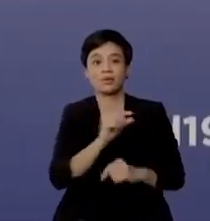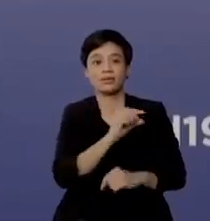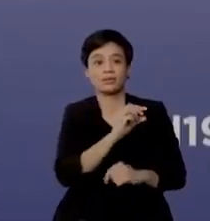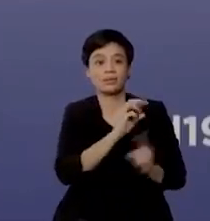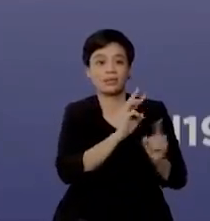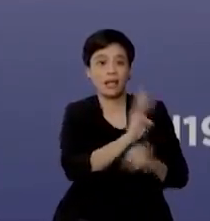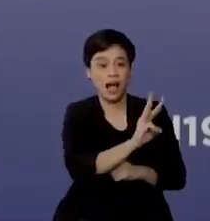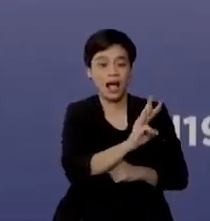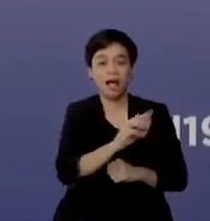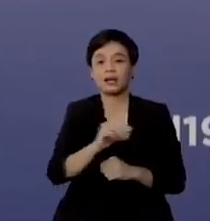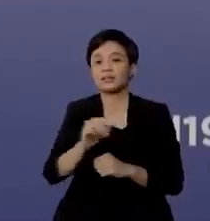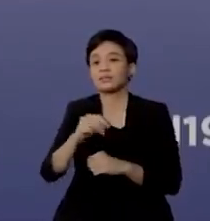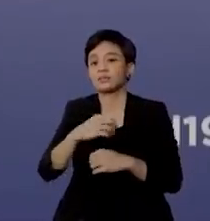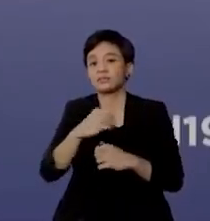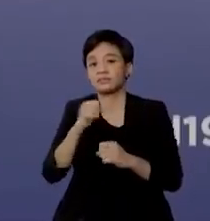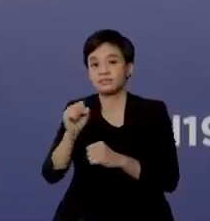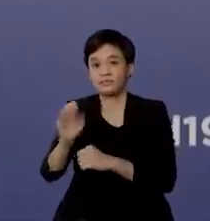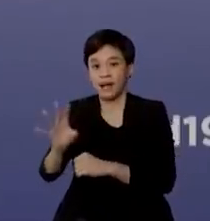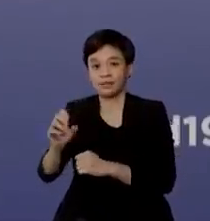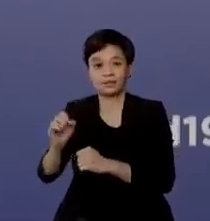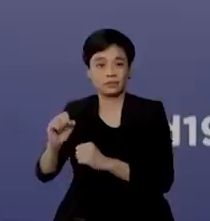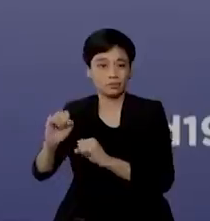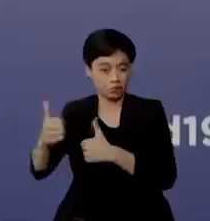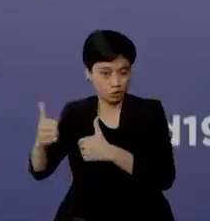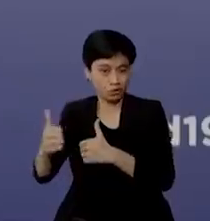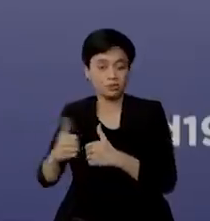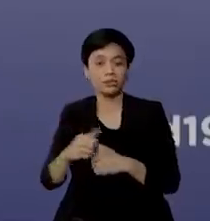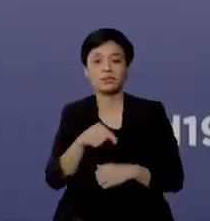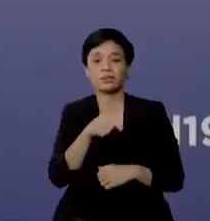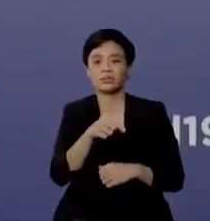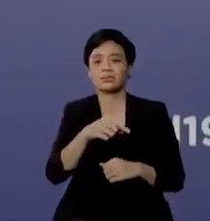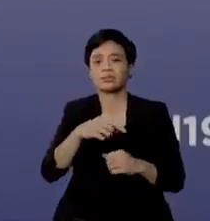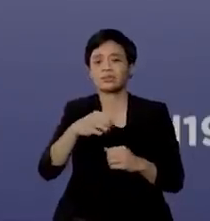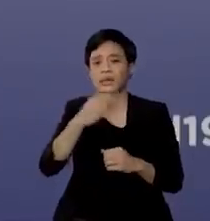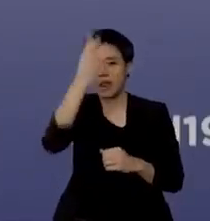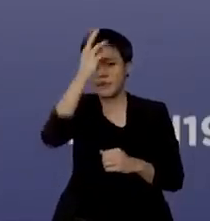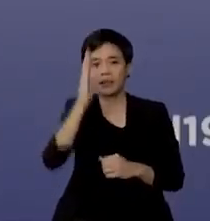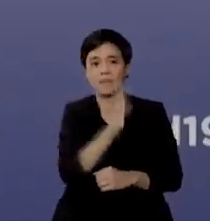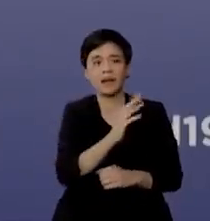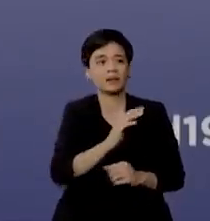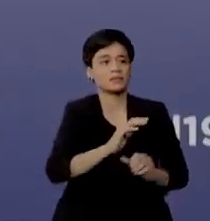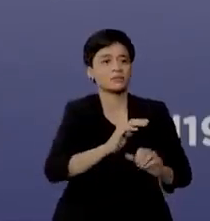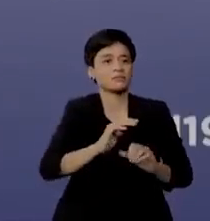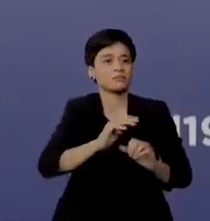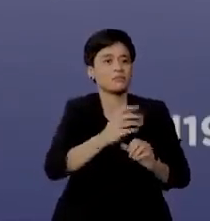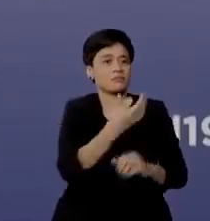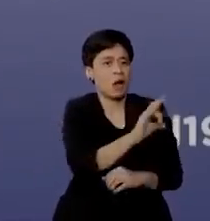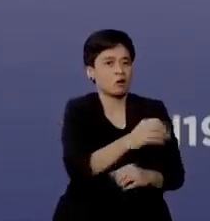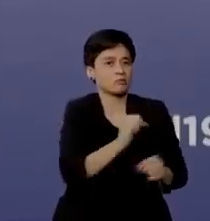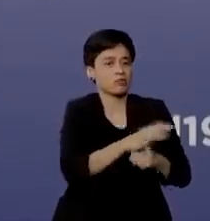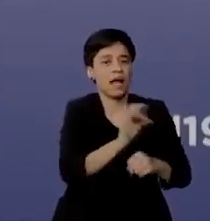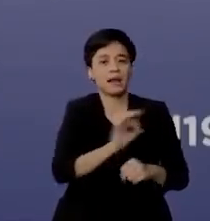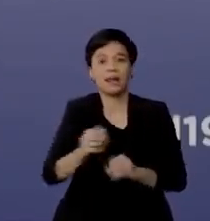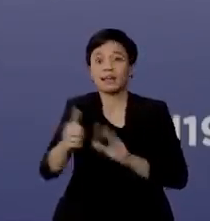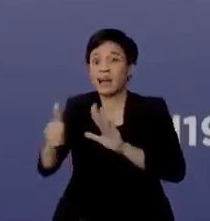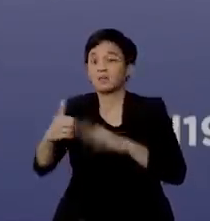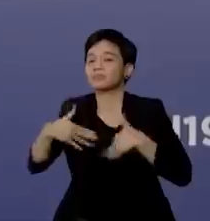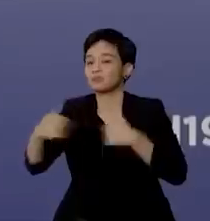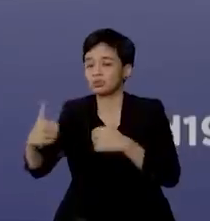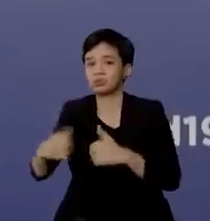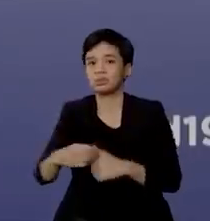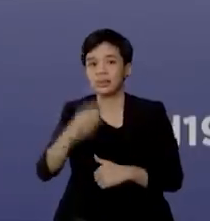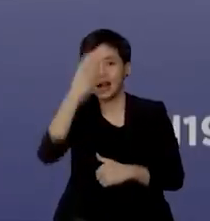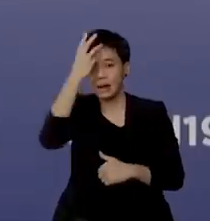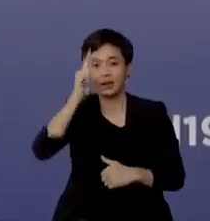4 sembuh kemudian Kalimantan Barat tidak ada kasus baru enam sembuh Kalimantan